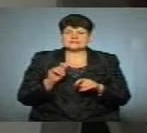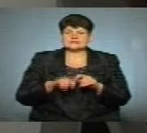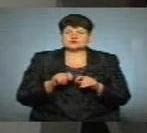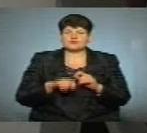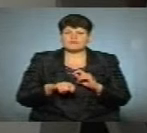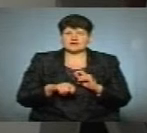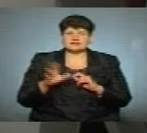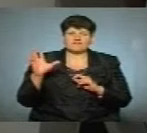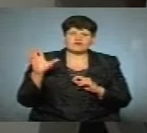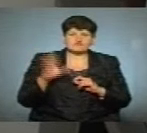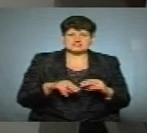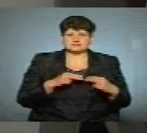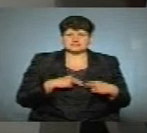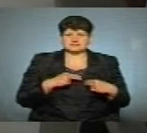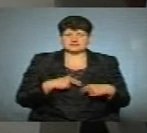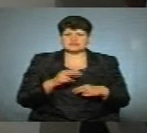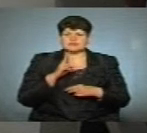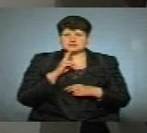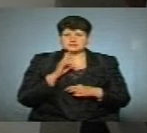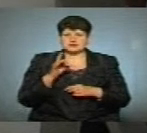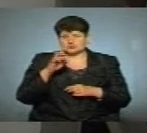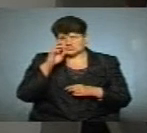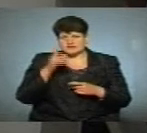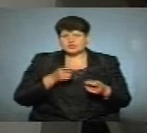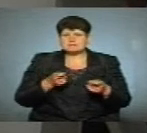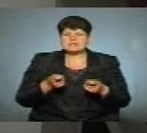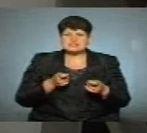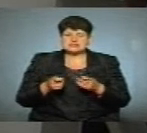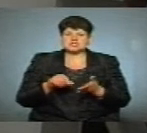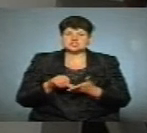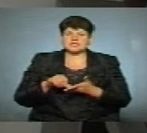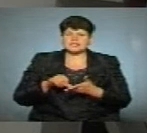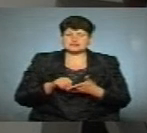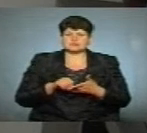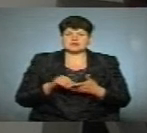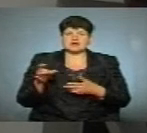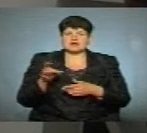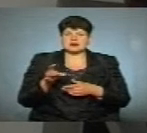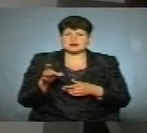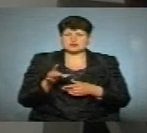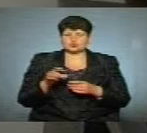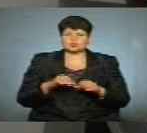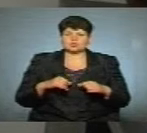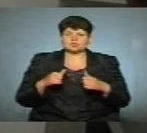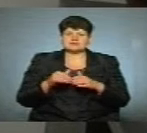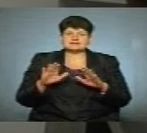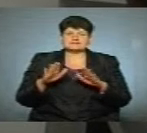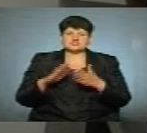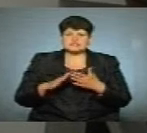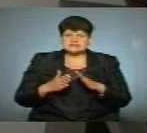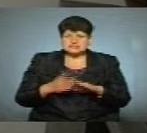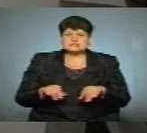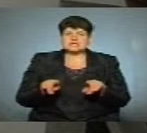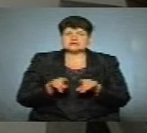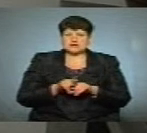тестування всіх працівників Кременецької районної державної адміністрації, членів районної комісії з надзвичайної ситуації, а